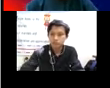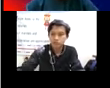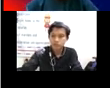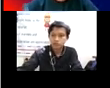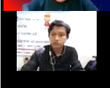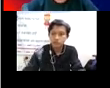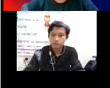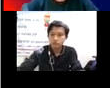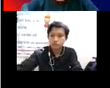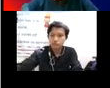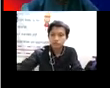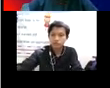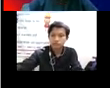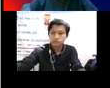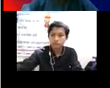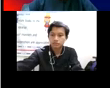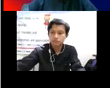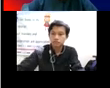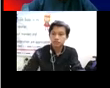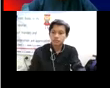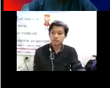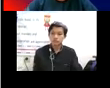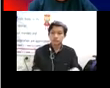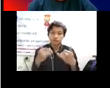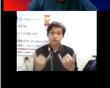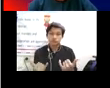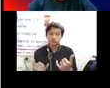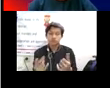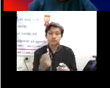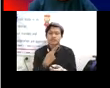kemudian kita coba membuat folder di